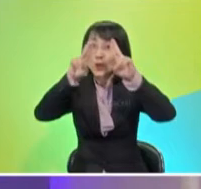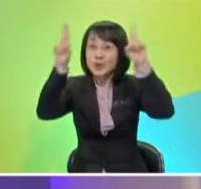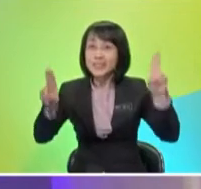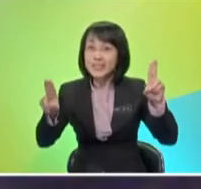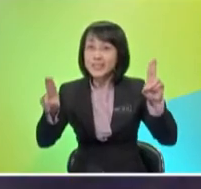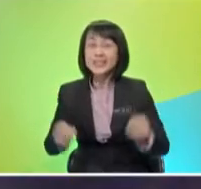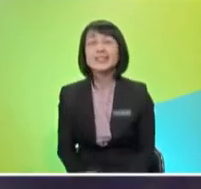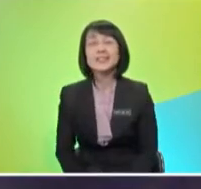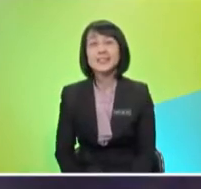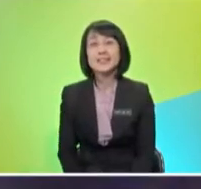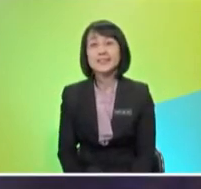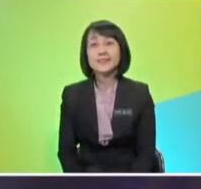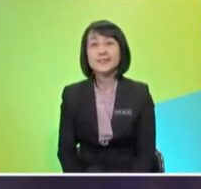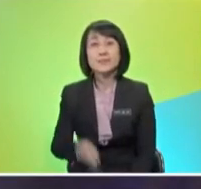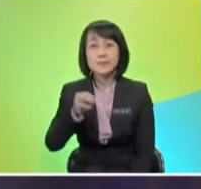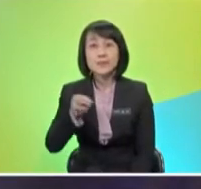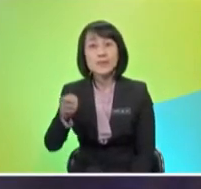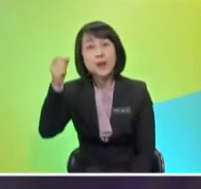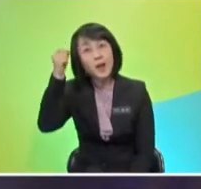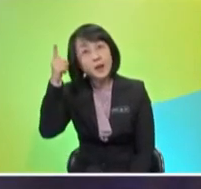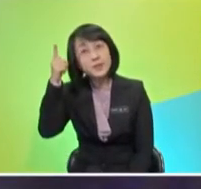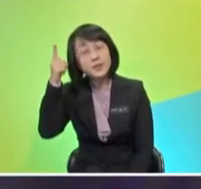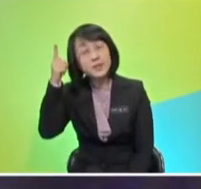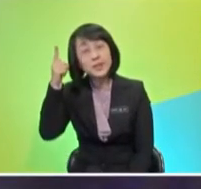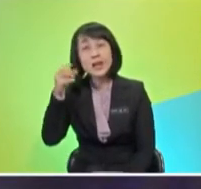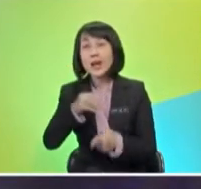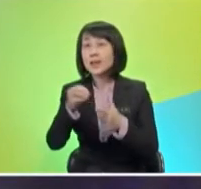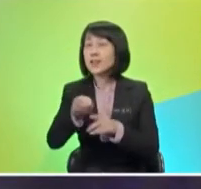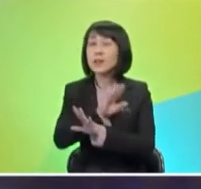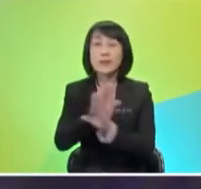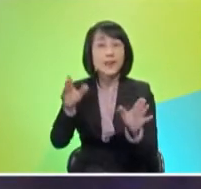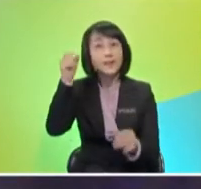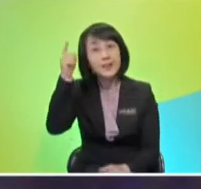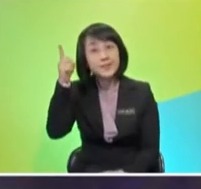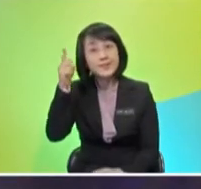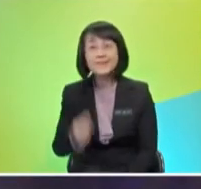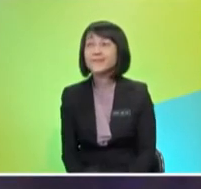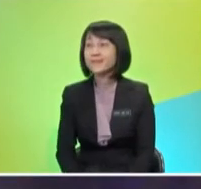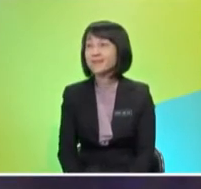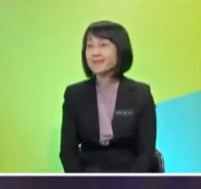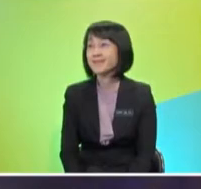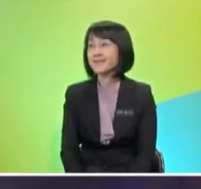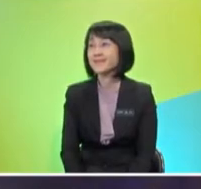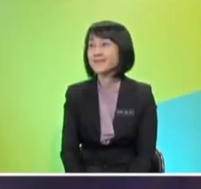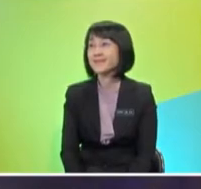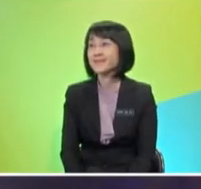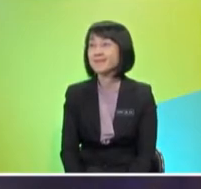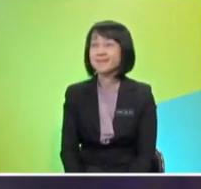sama ada murid-murid soalan seterusnya